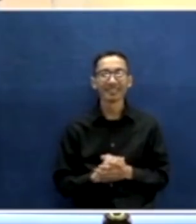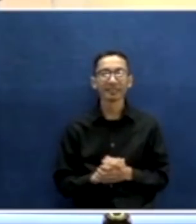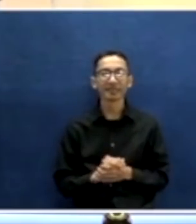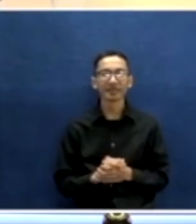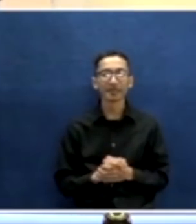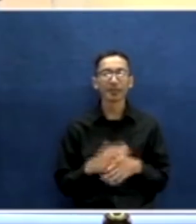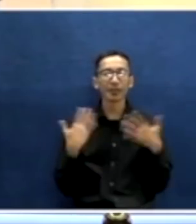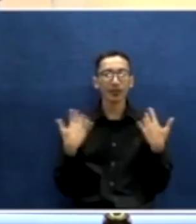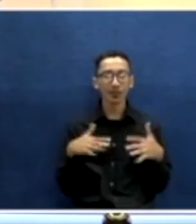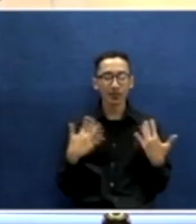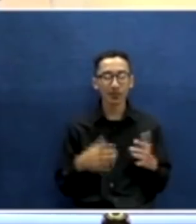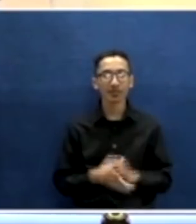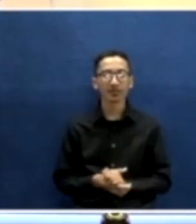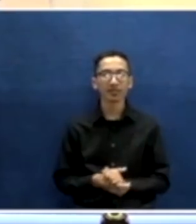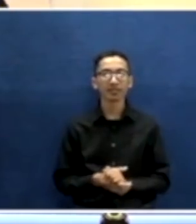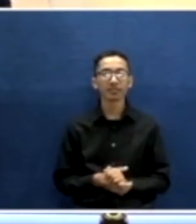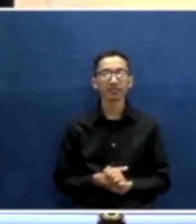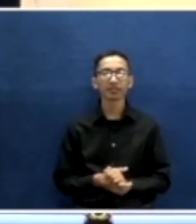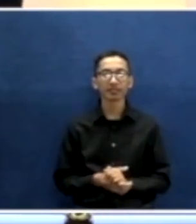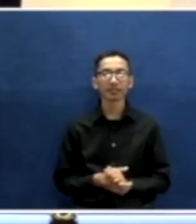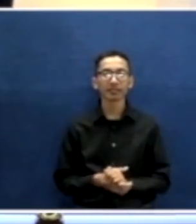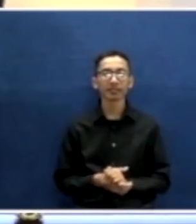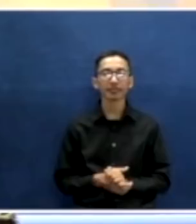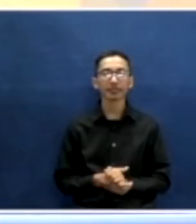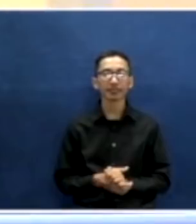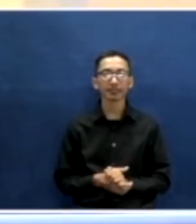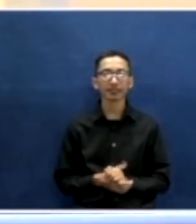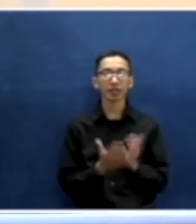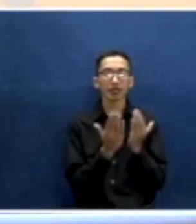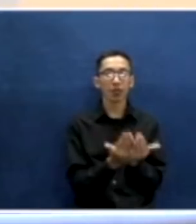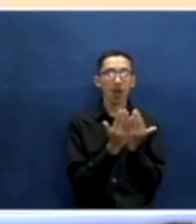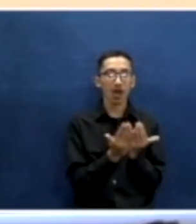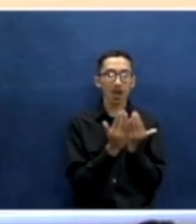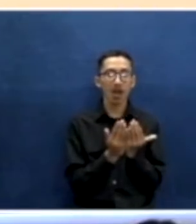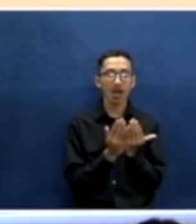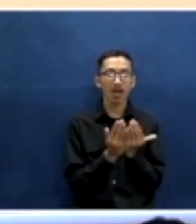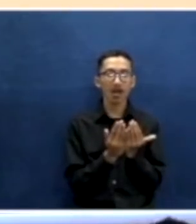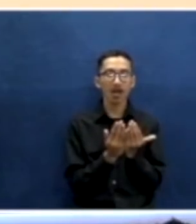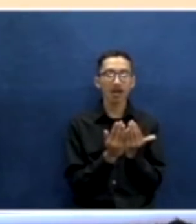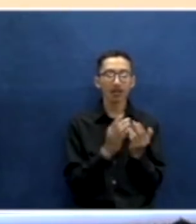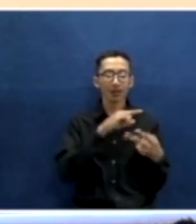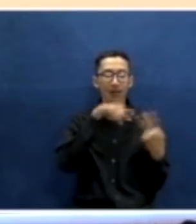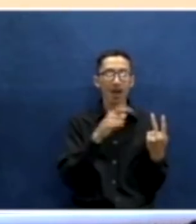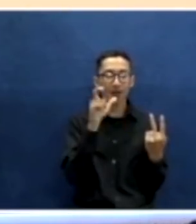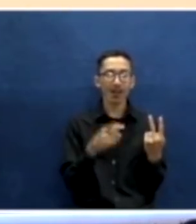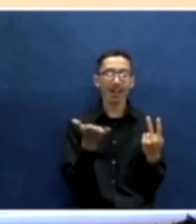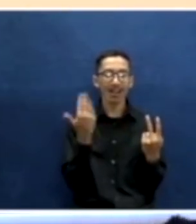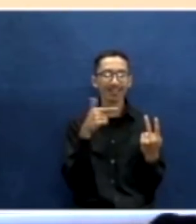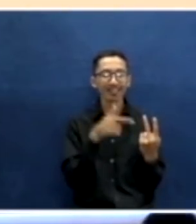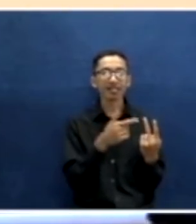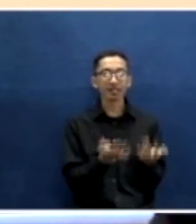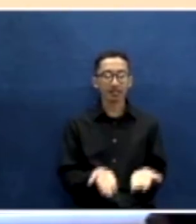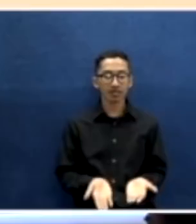langit itu perhatikan ketika sa'ad bin Abi waqqash itu kemudian ditanya Hai apa Rahasianya kemudian cuacanya itu terdengar sampai ke langit